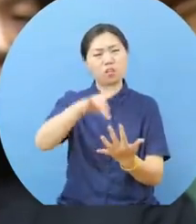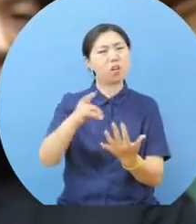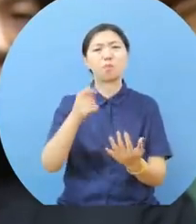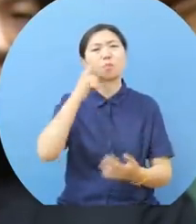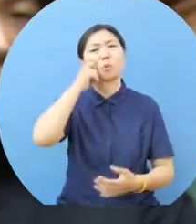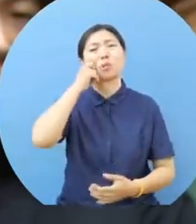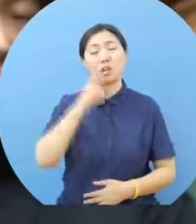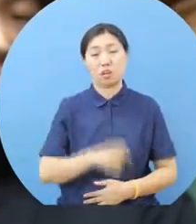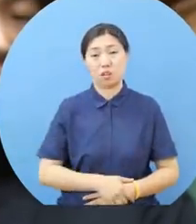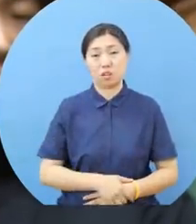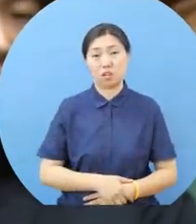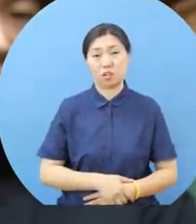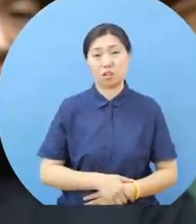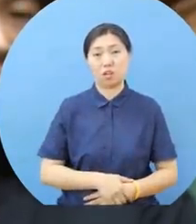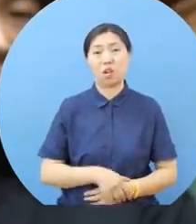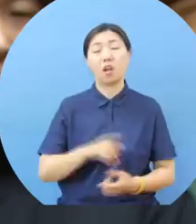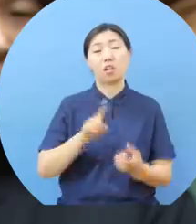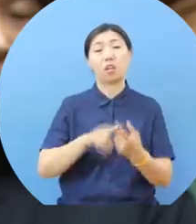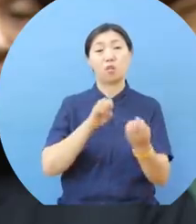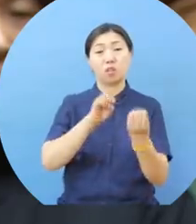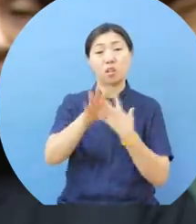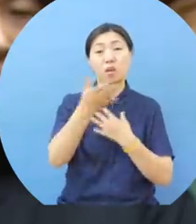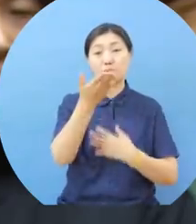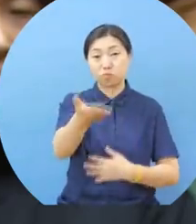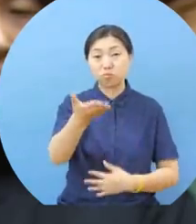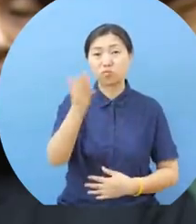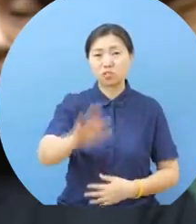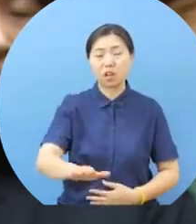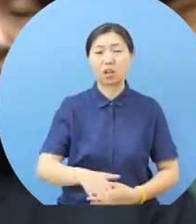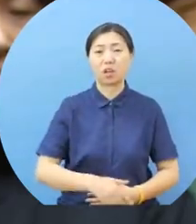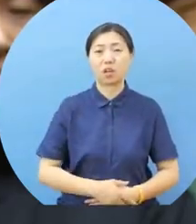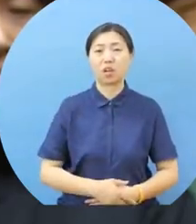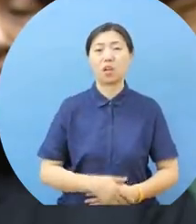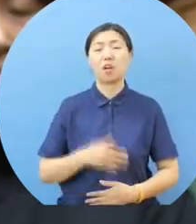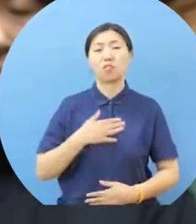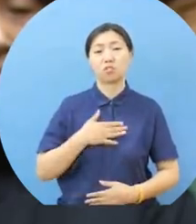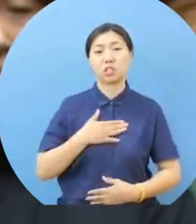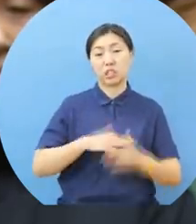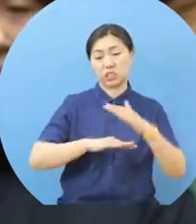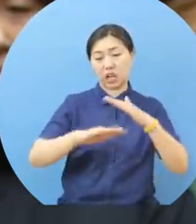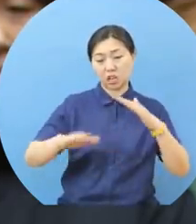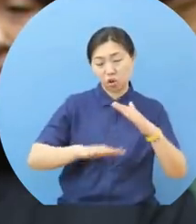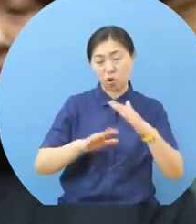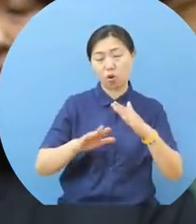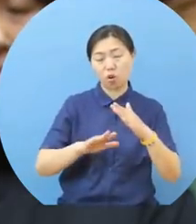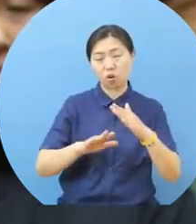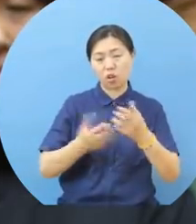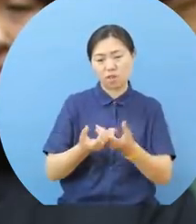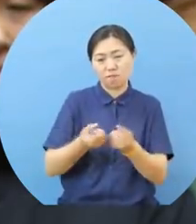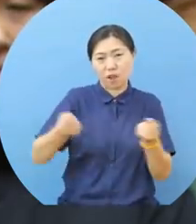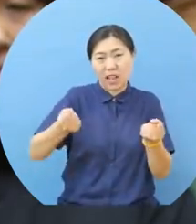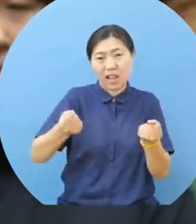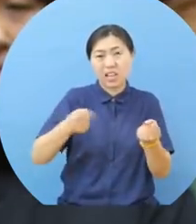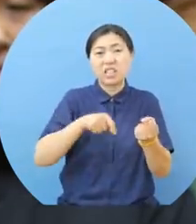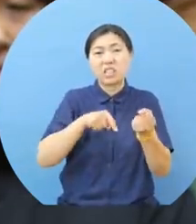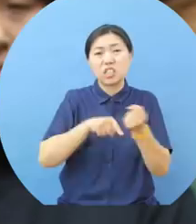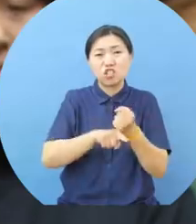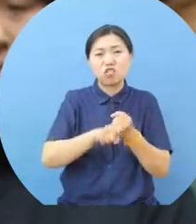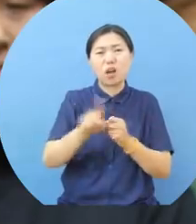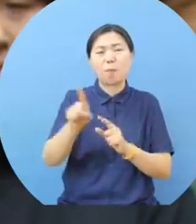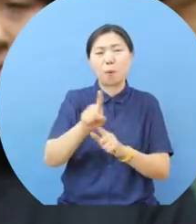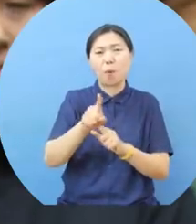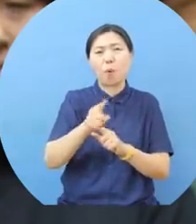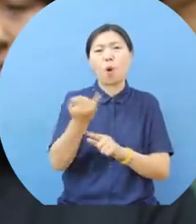있는 게 아니라 5 그렇긴 했는데 아들은 지금 저희 가정이 이렇게 된게 다